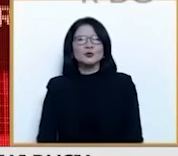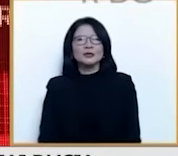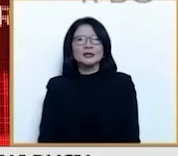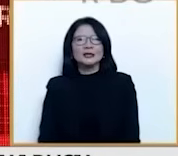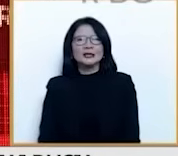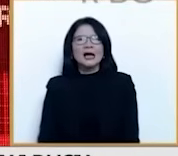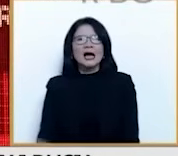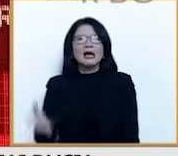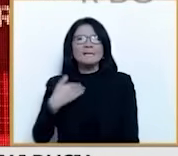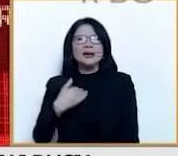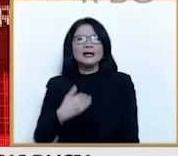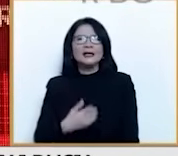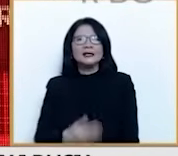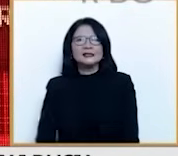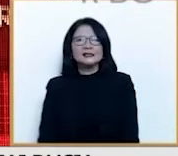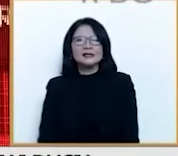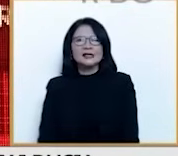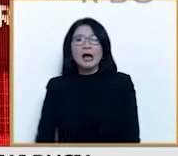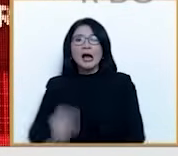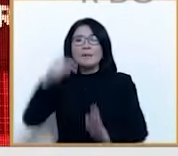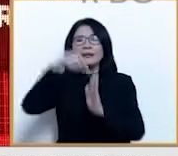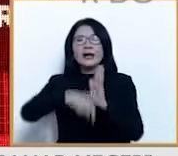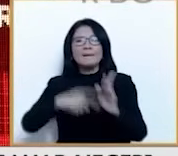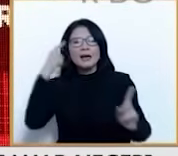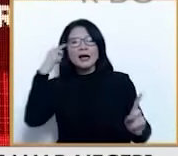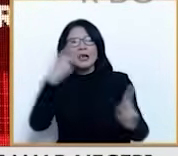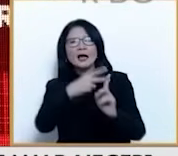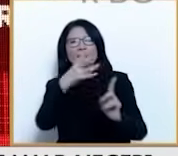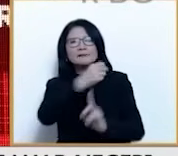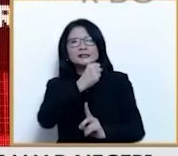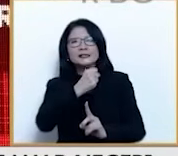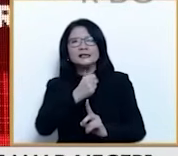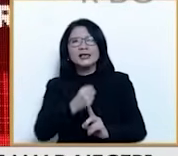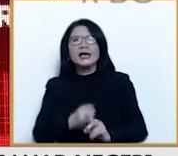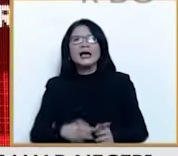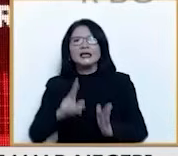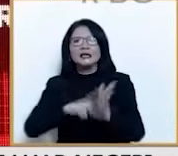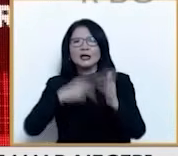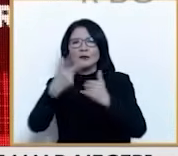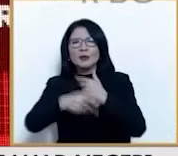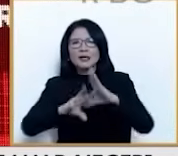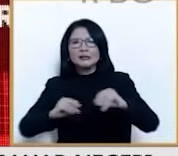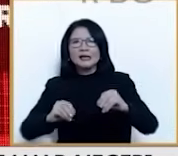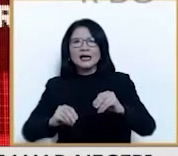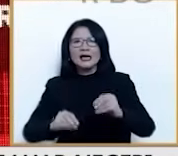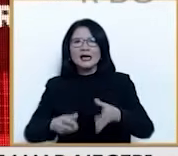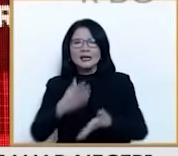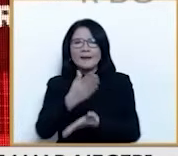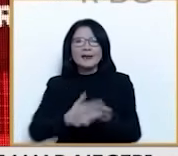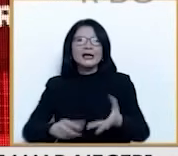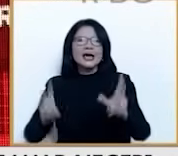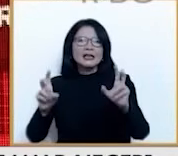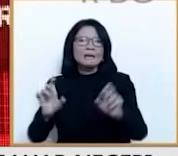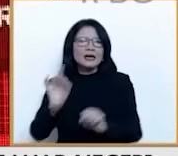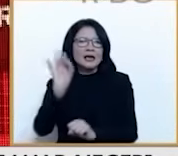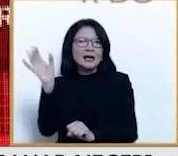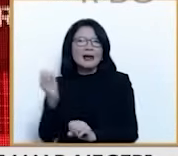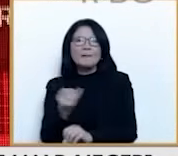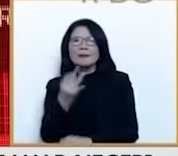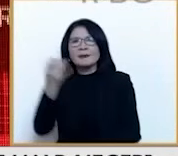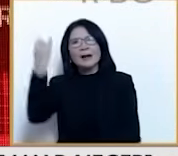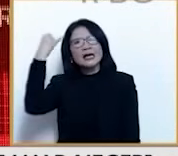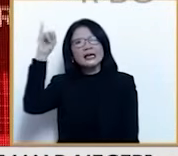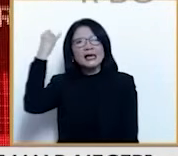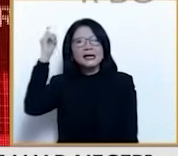akan kembali dengan segmen pendalaman visi, misi dengan subtema lainnya. Ya, dan nantinya sejumlah gagasan akan disampaikan